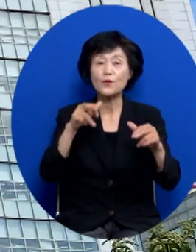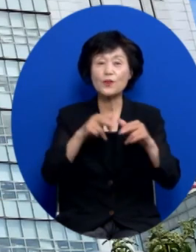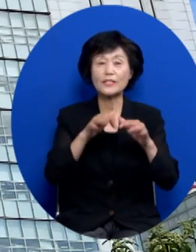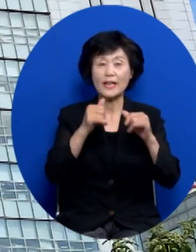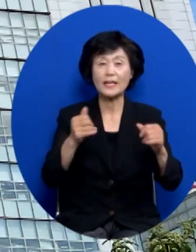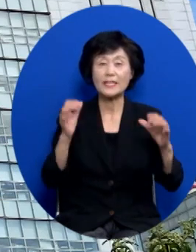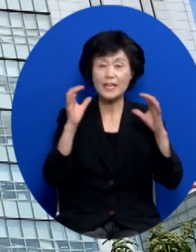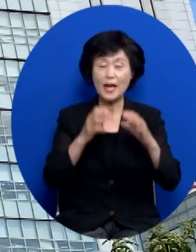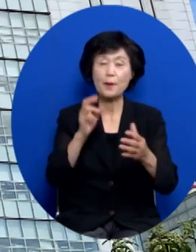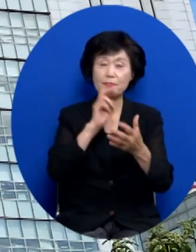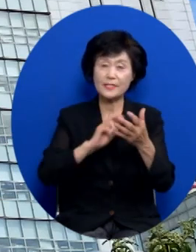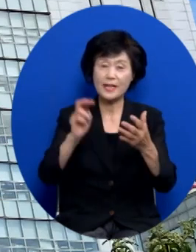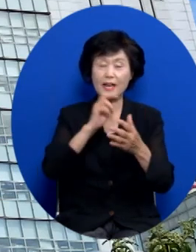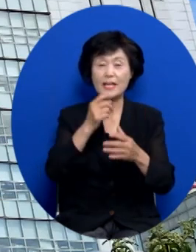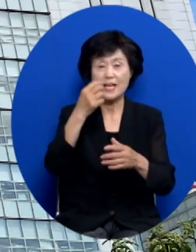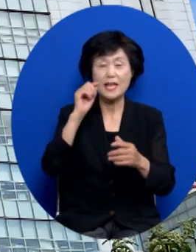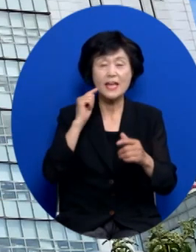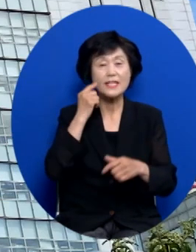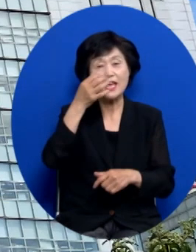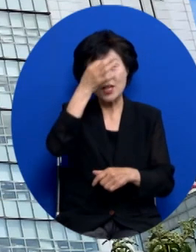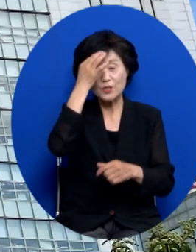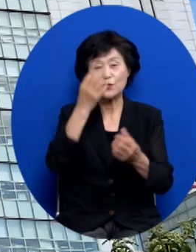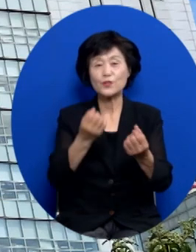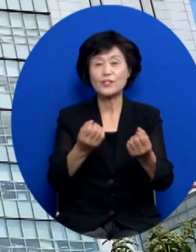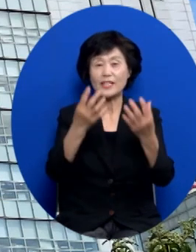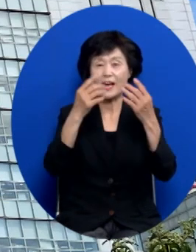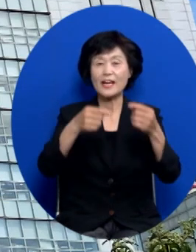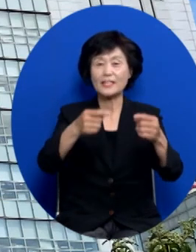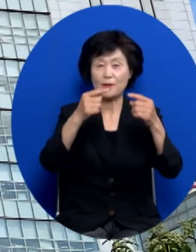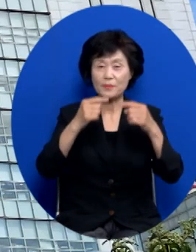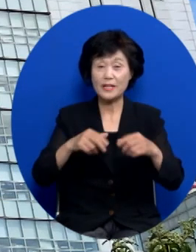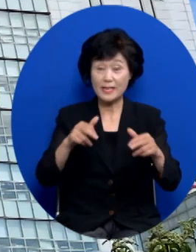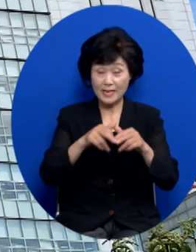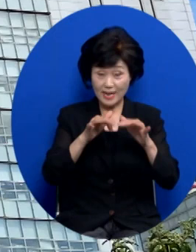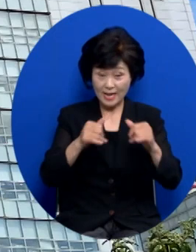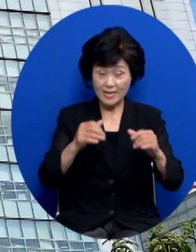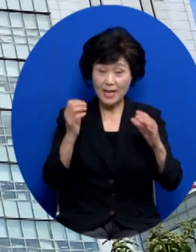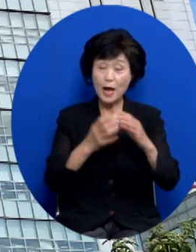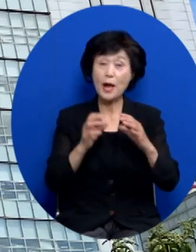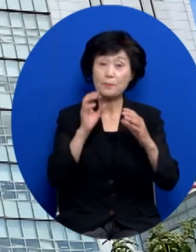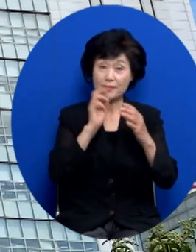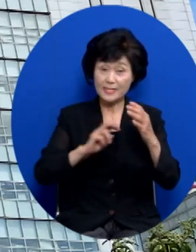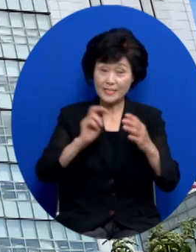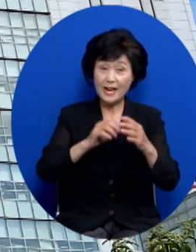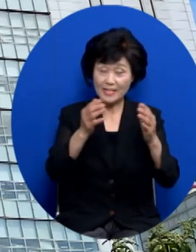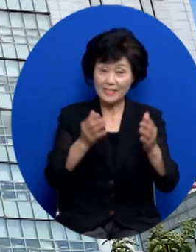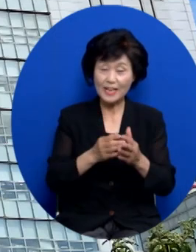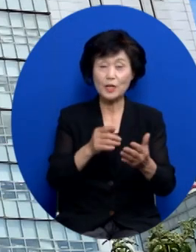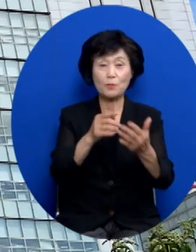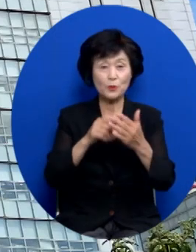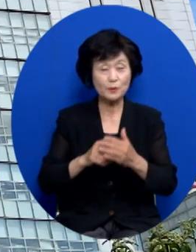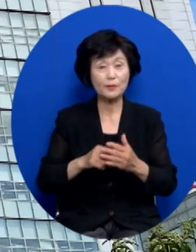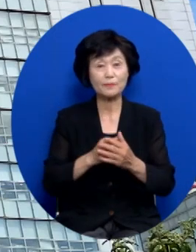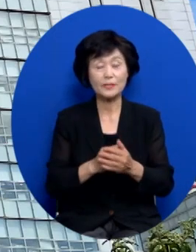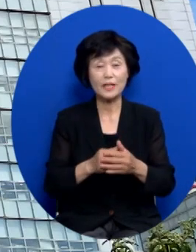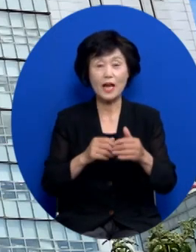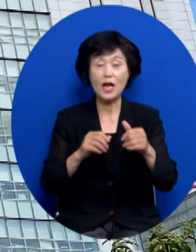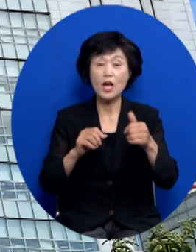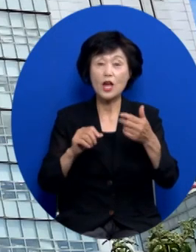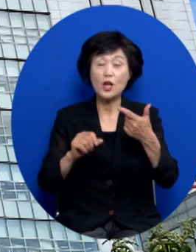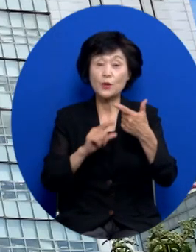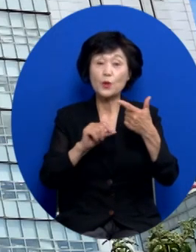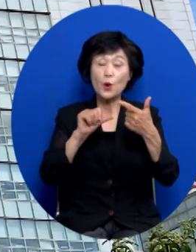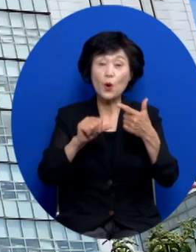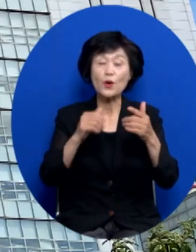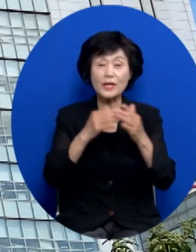서울장애인합창예술제가 예술제에 참여할 장애인합창단을 모집합니다. 참여 신청 접수는 오는 5일까지 국장협